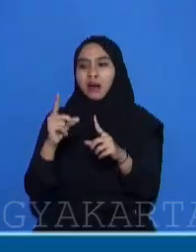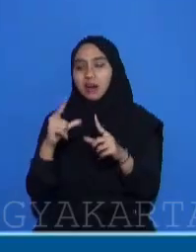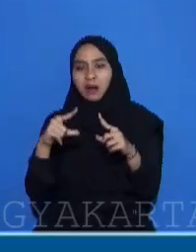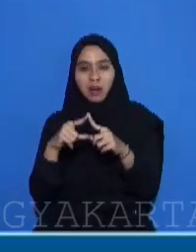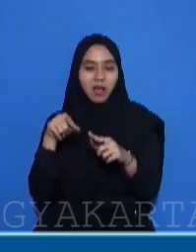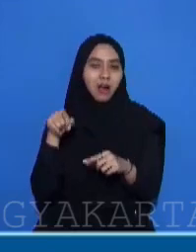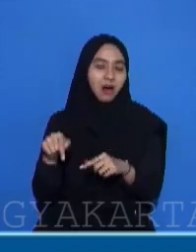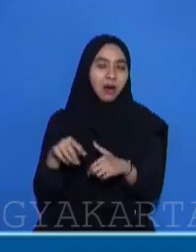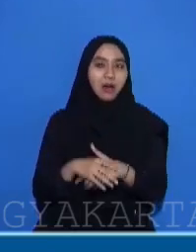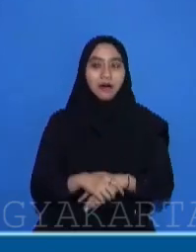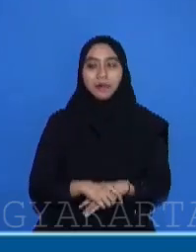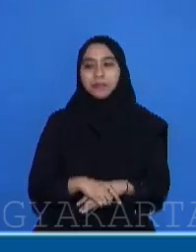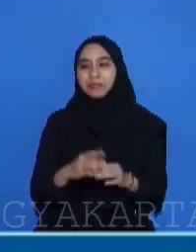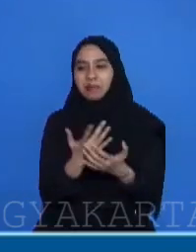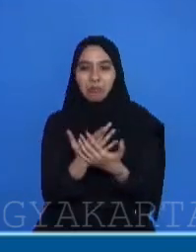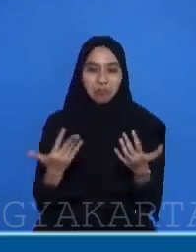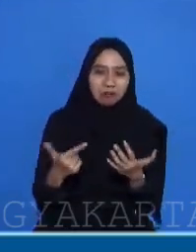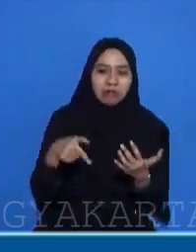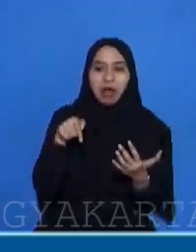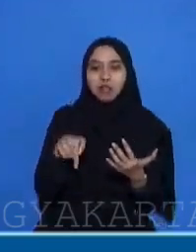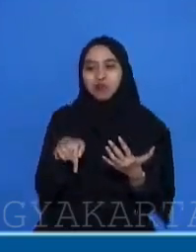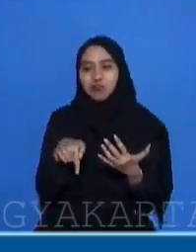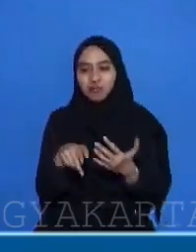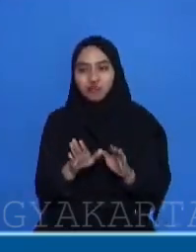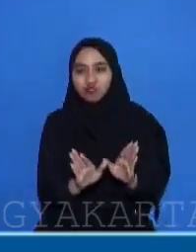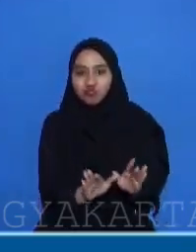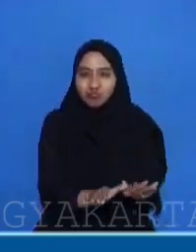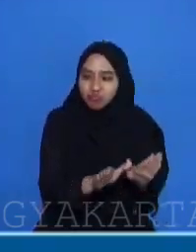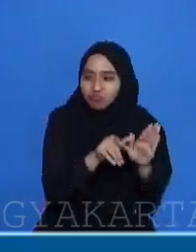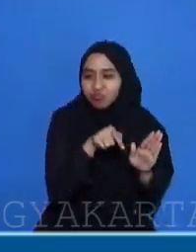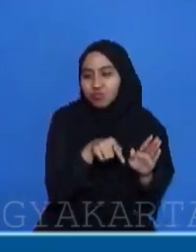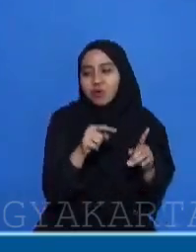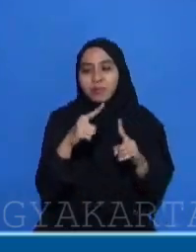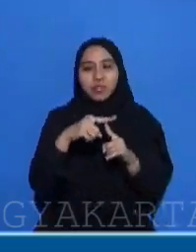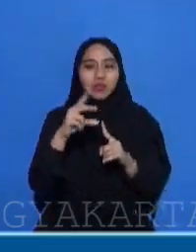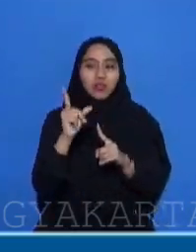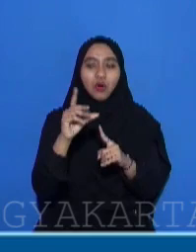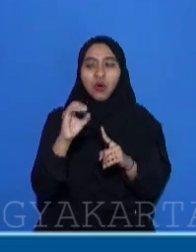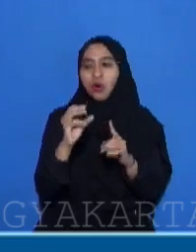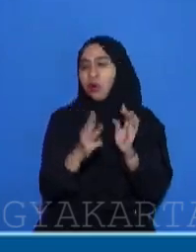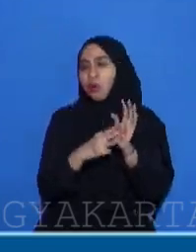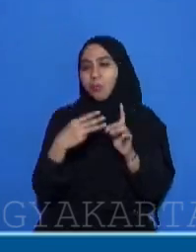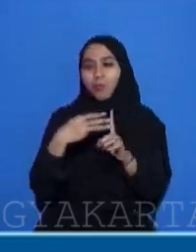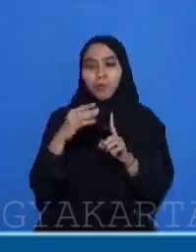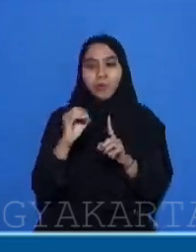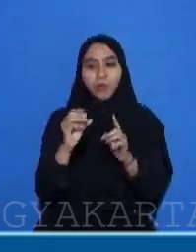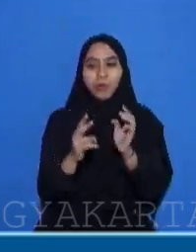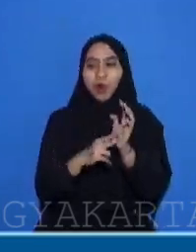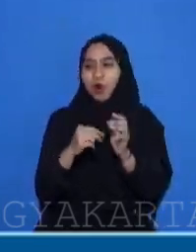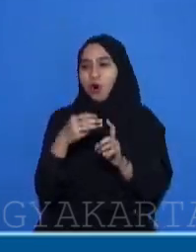S ingkang sengkeranggih men saking Dusun Mindi Kalurahan Sukarjo kapanon